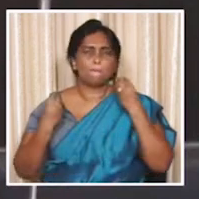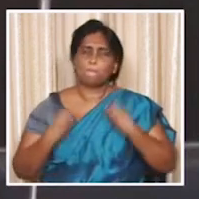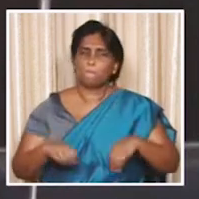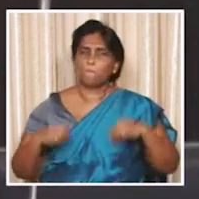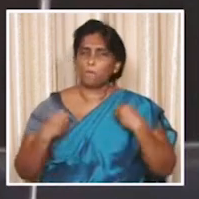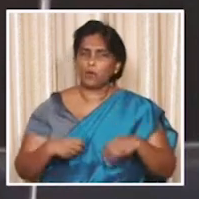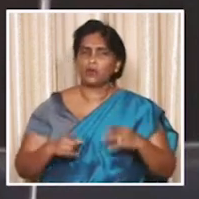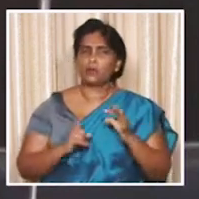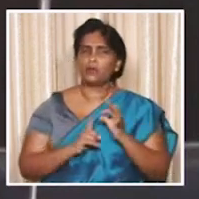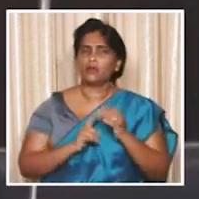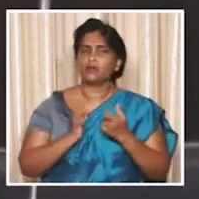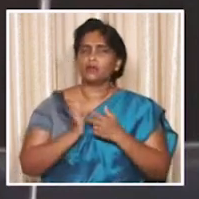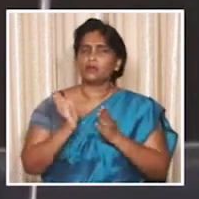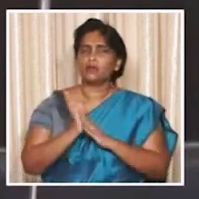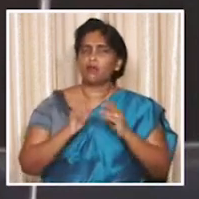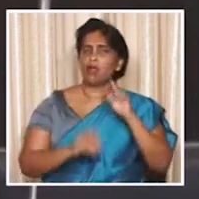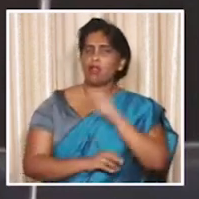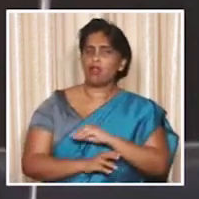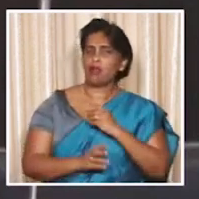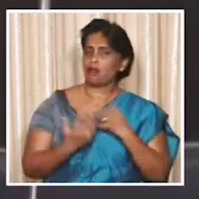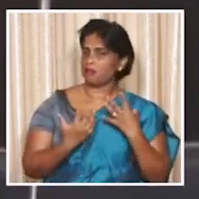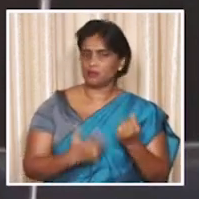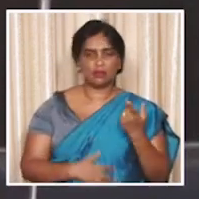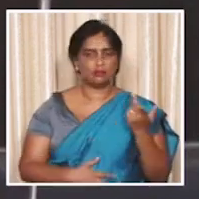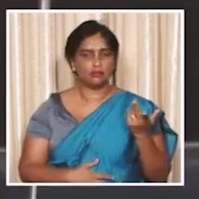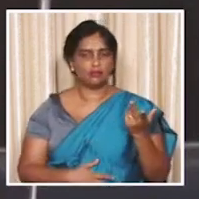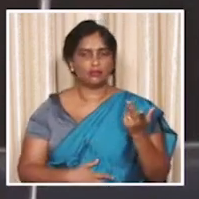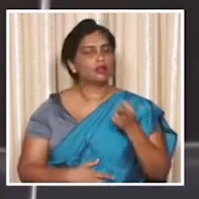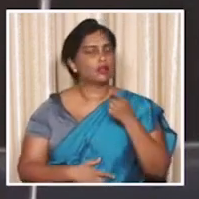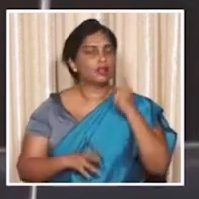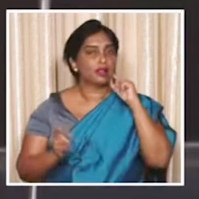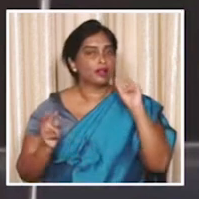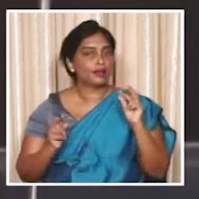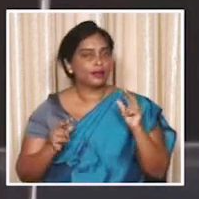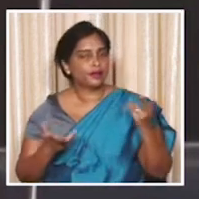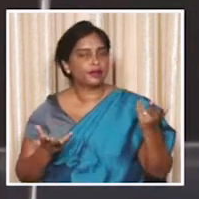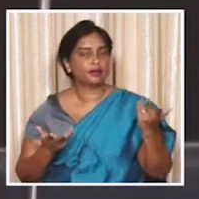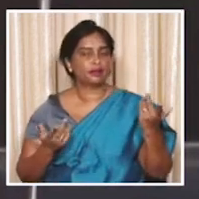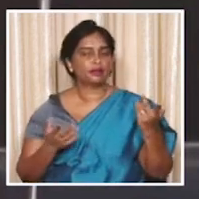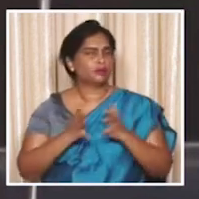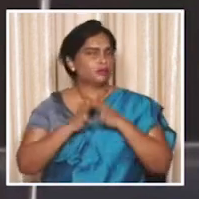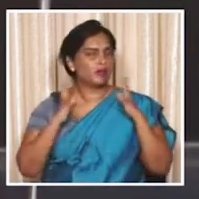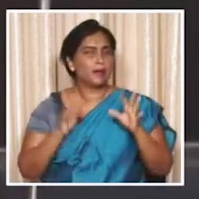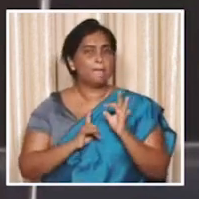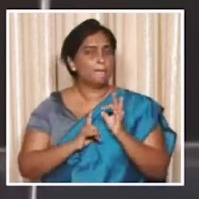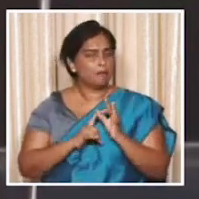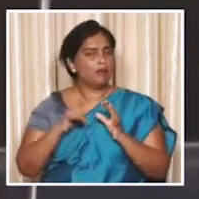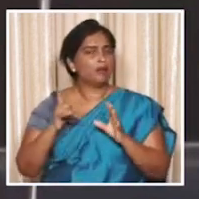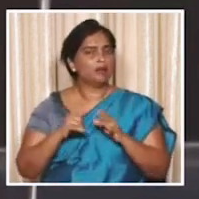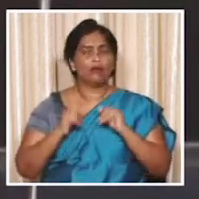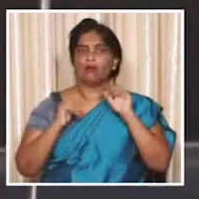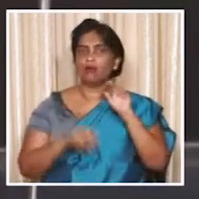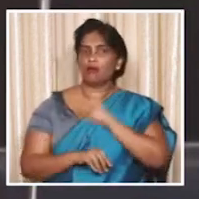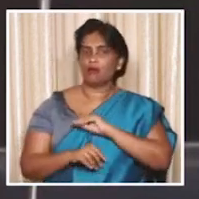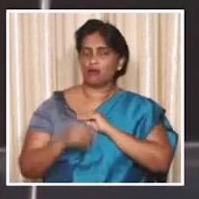කියලා. දැන් ප්‍රයිවට් චැනල් වලට පුළුවන් නම් ලාභ ඇති කරගන්න රේඩියෝ ශිලෝන වෙන්න පුළුවන්. දැන් ගොඩාක් ප්‍රයිවට් ස්ටේෂන් හොඳට